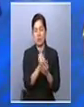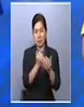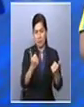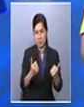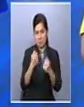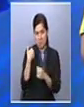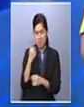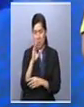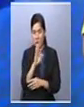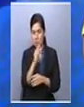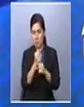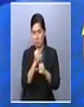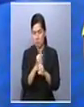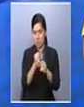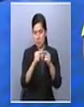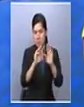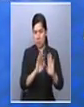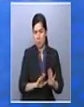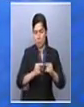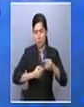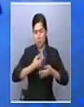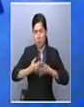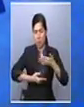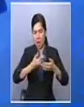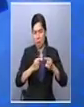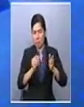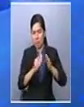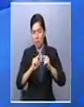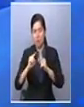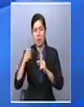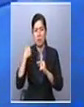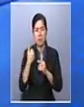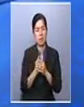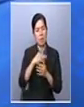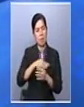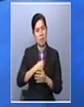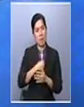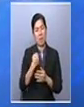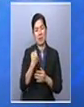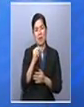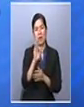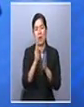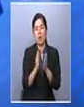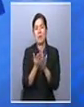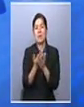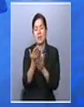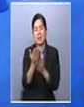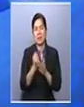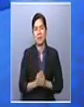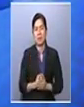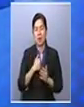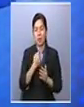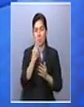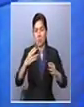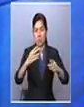ทำช็อตเซลล์ด้วยนะคะก็เป็นสิ่งหนึ่งละค่ะที่ช่วยฟื้นฟูความเชื่อมั่นของนักทุนกลับมาได้นะคะเพราะเราเห็นบรรยากาศภาพรวมของการลงทุ